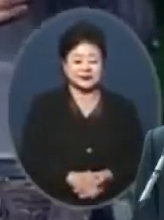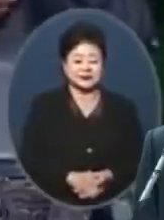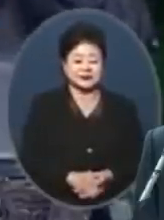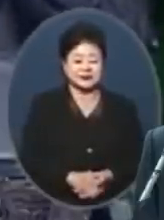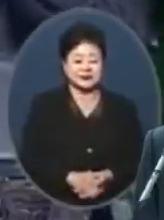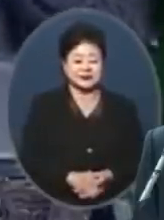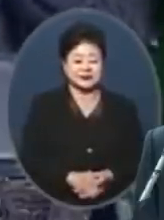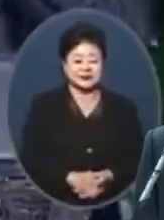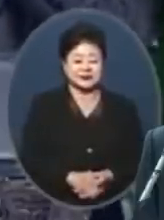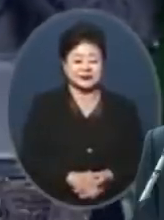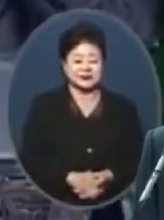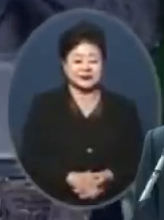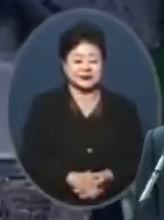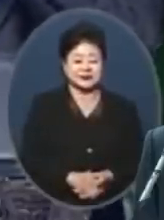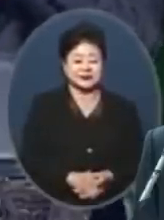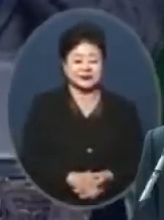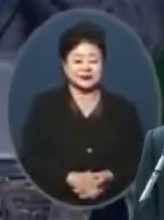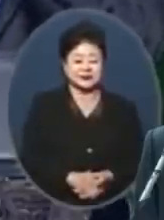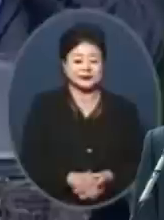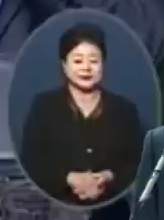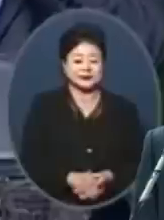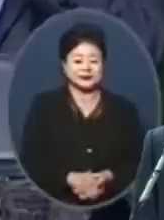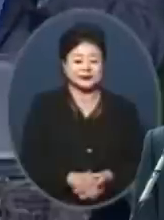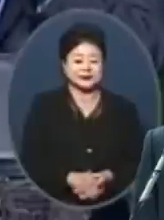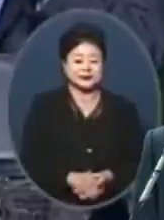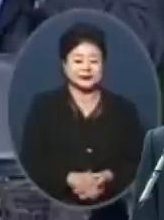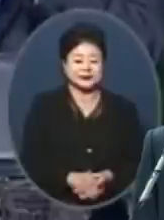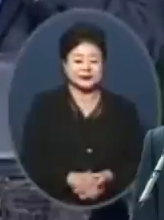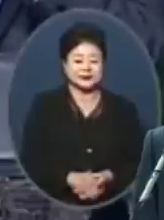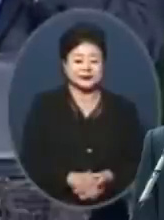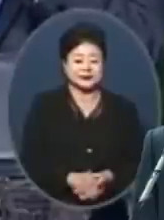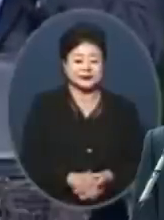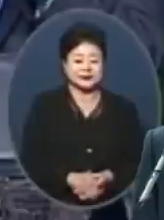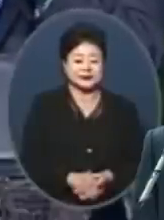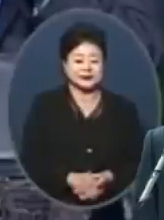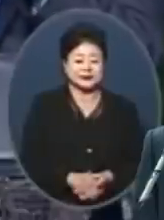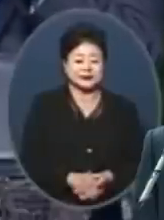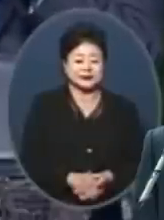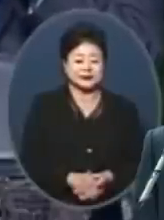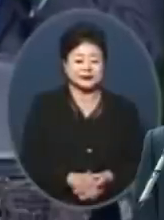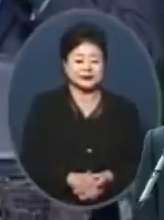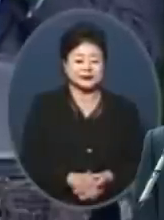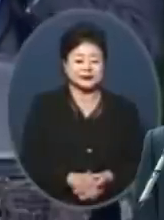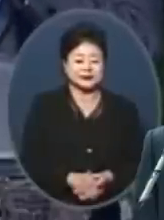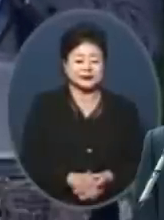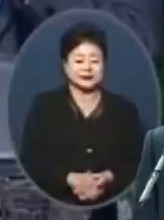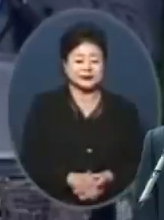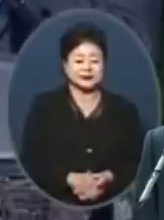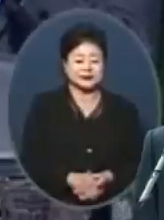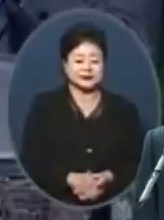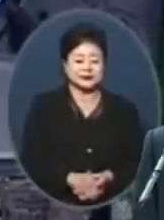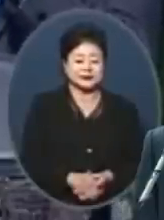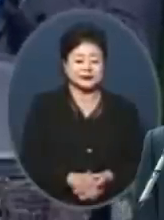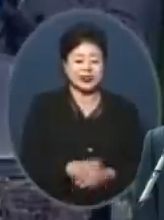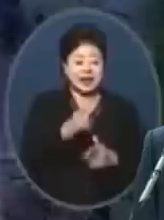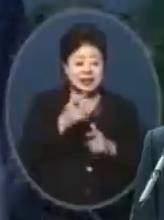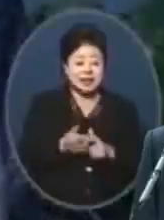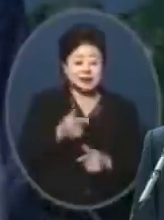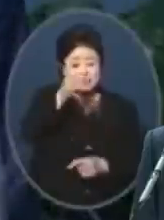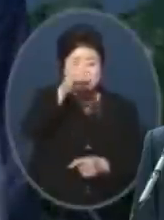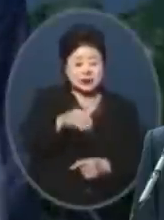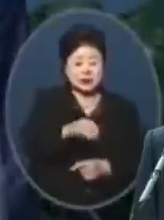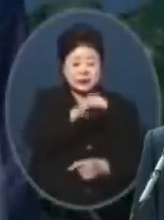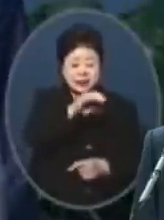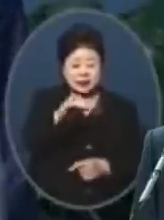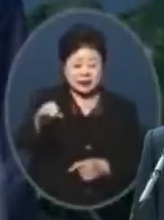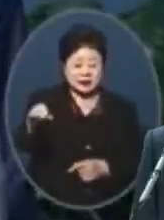Jesus Christ and make keep that salvation, what he did for you, firmly inside of your heart. 예수님은